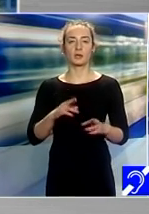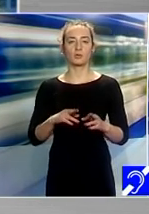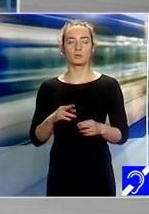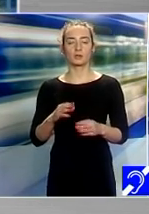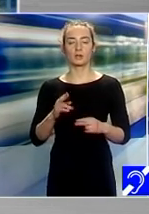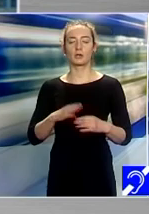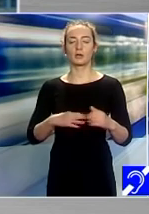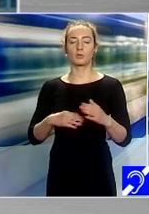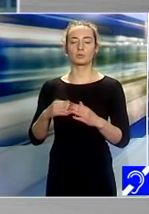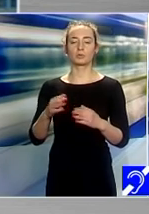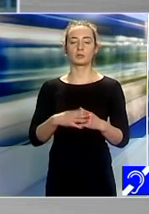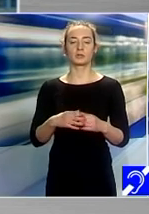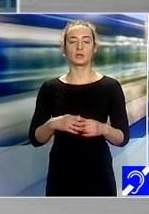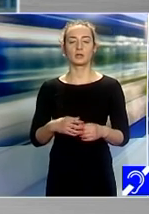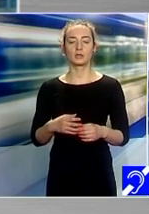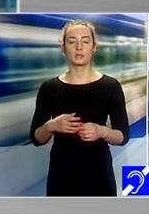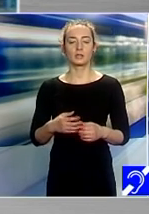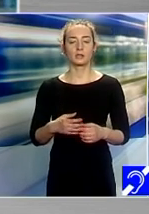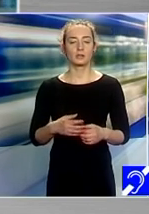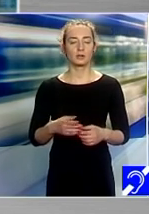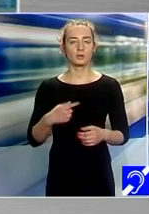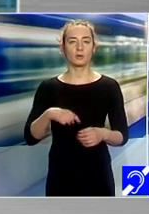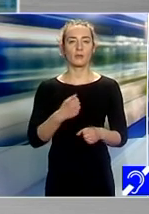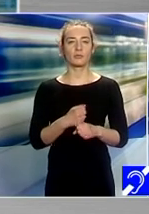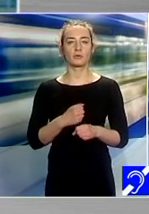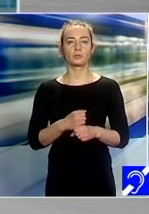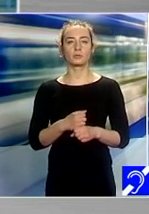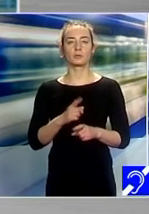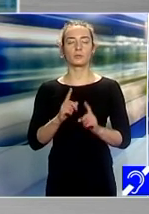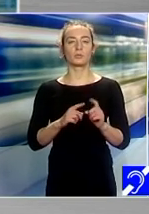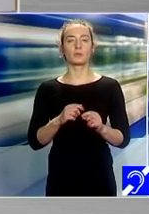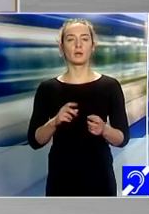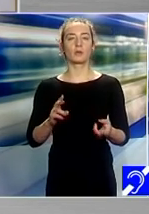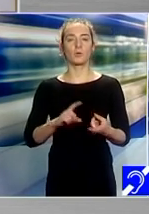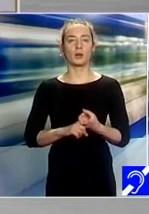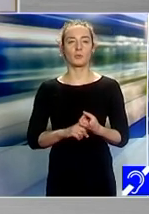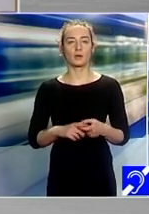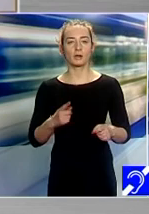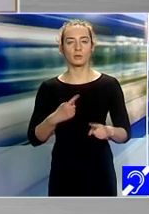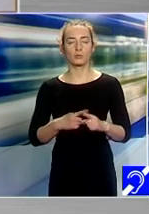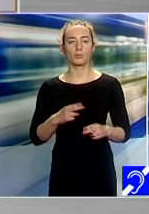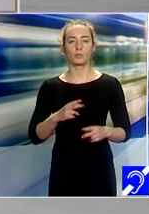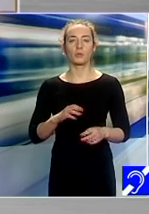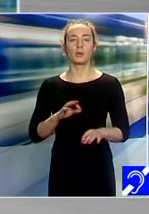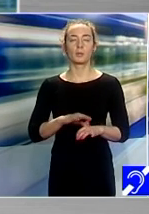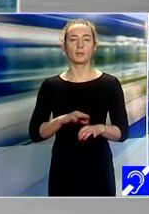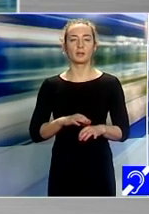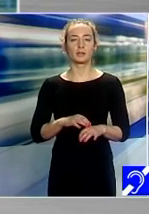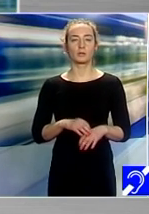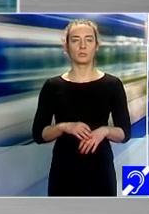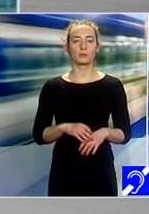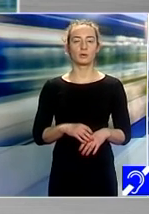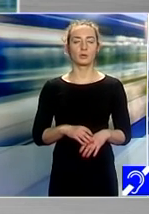avut programate pentru partea asta reconstructivă, noi le-am făcut. Unele în colaborare cu medicul oncolog, pentru că a fost reconstrucție